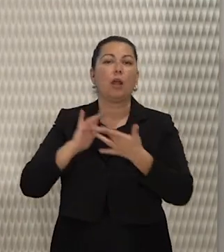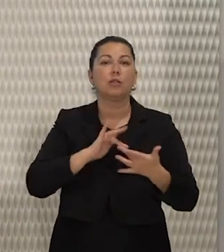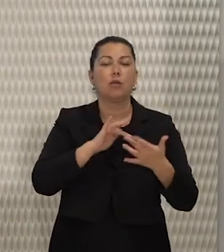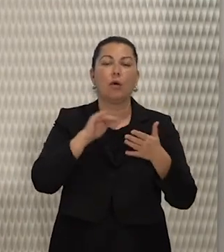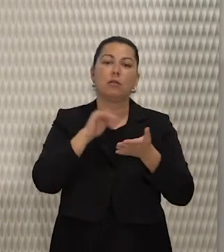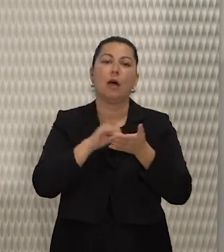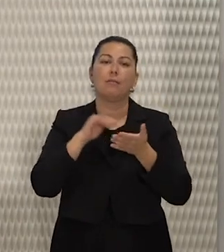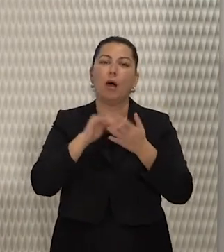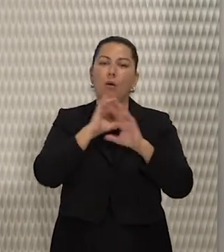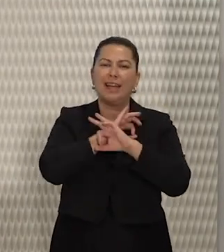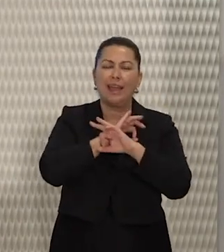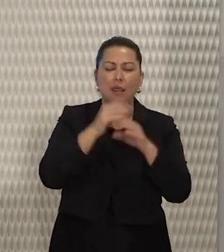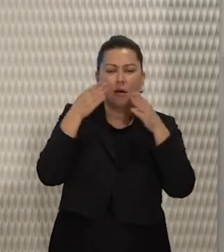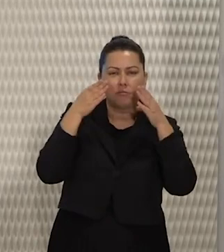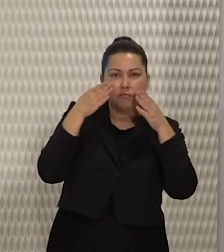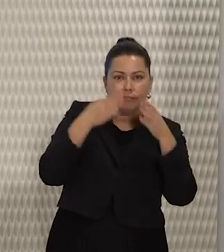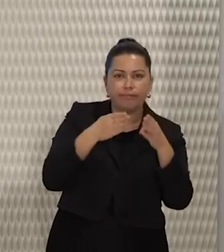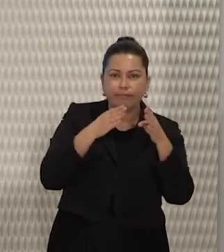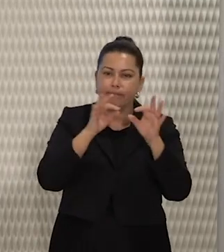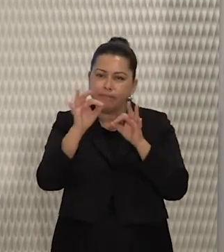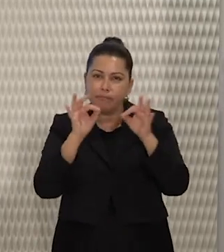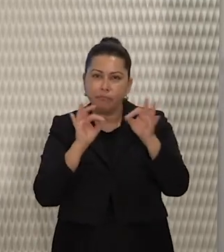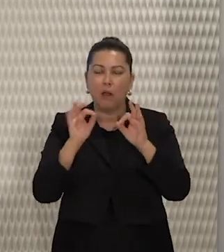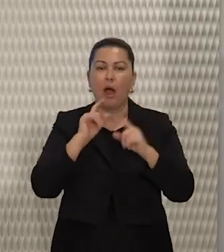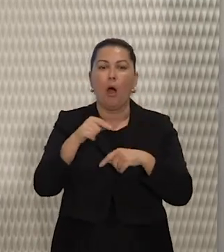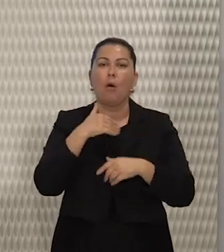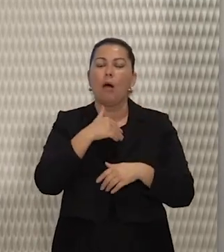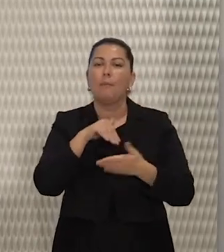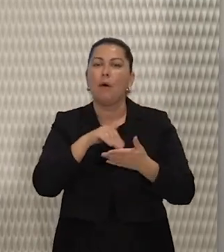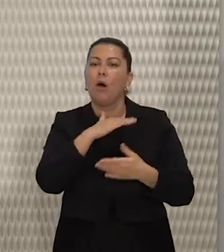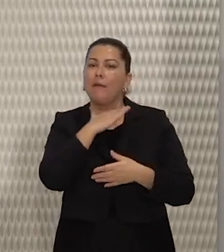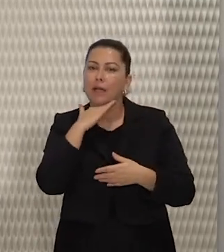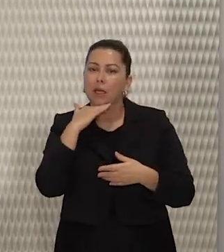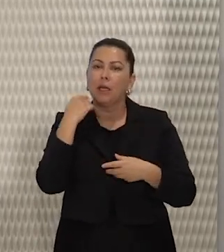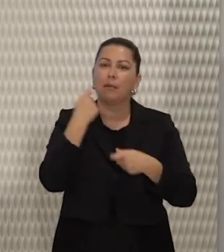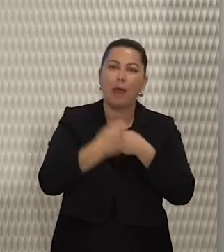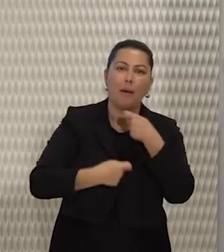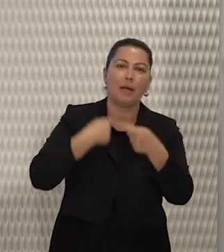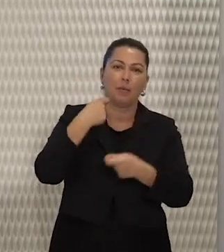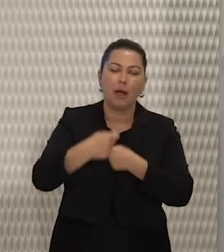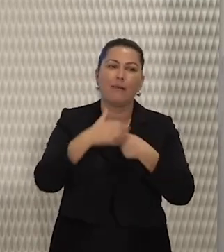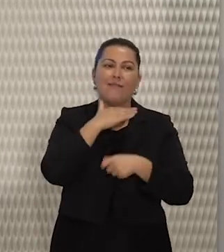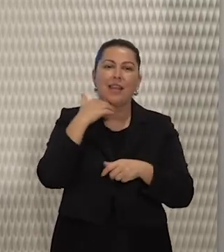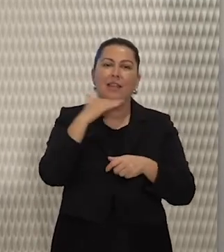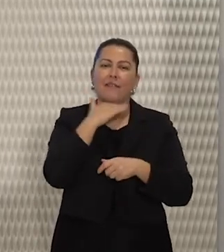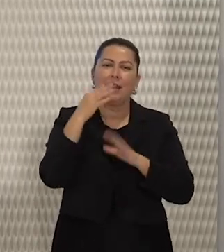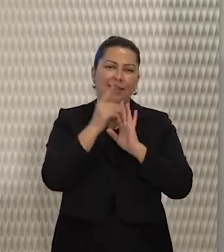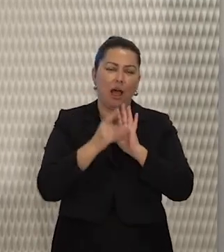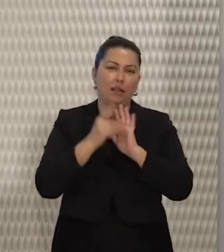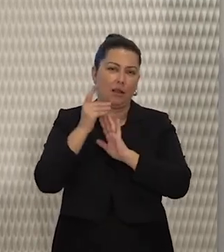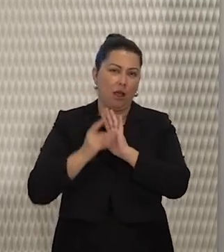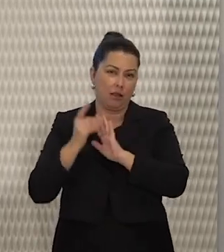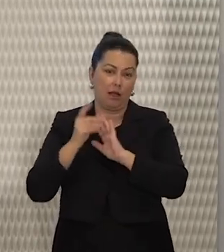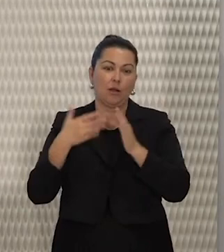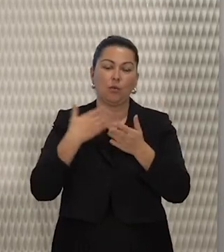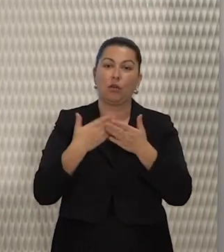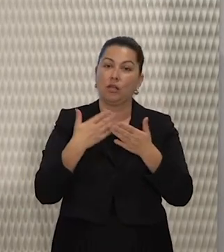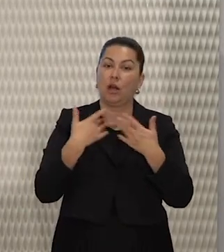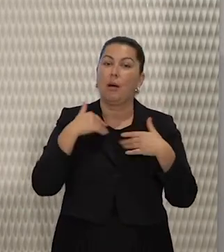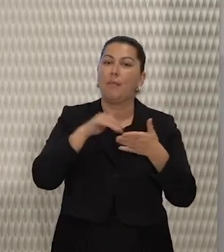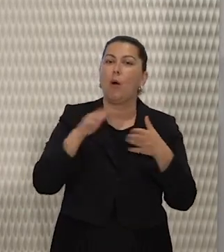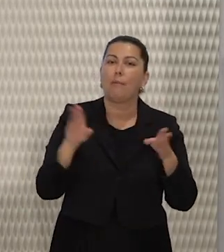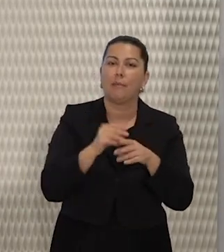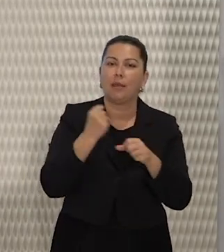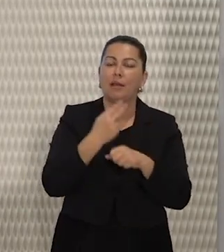hohe Detailgenauigkeit. Annotation braucht ganz viel langwieriges Bearbeiten von vielen, vielen Daten. Und ja, wir haben Mitarbeiter gefunden,